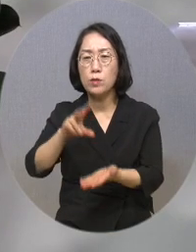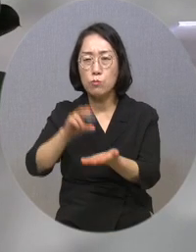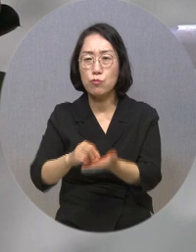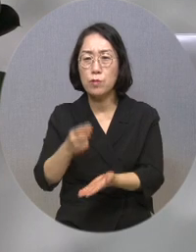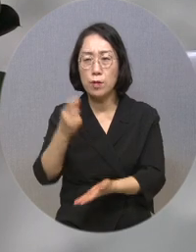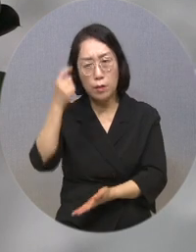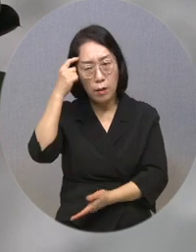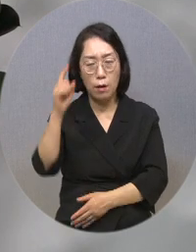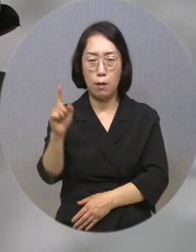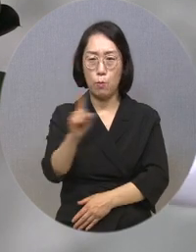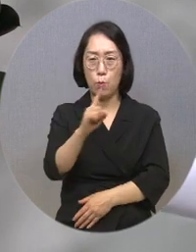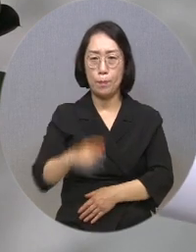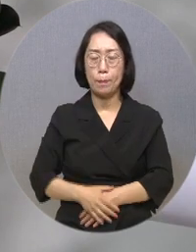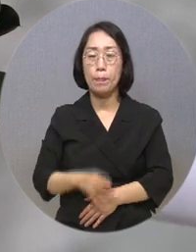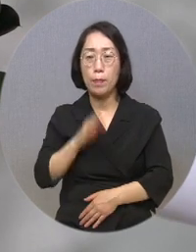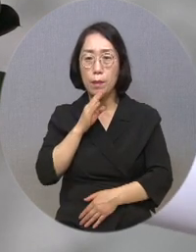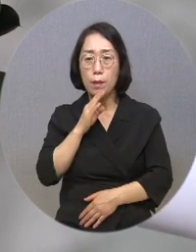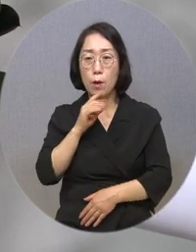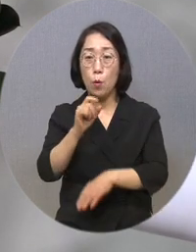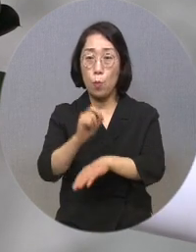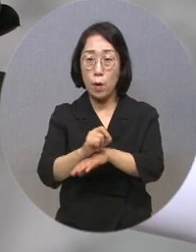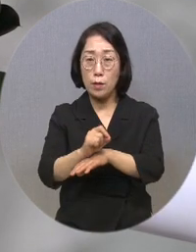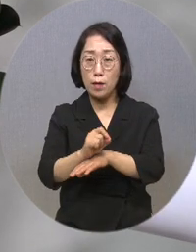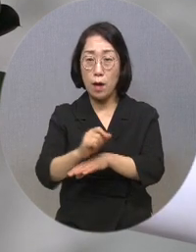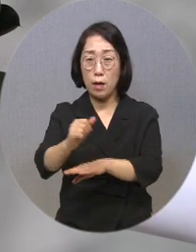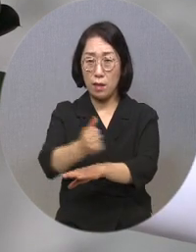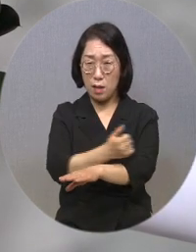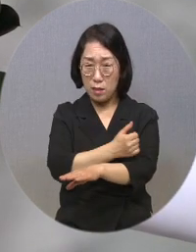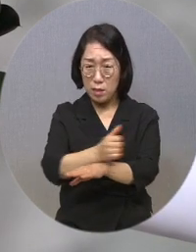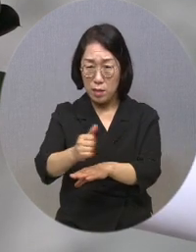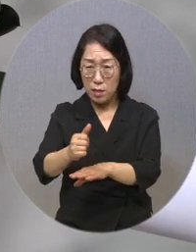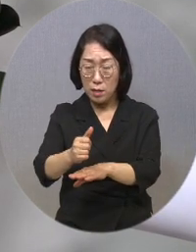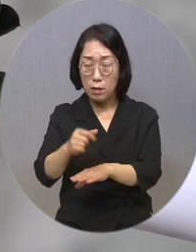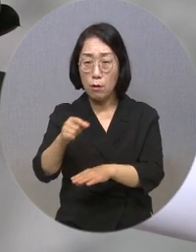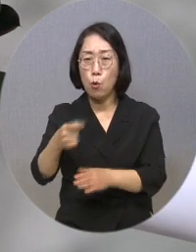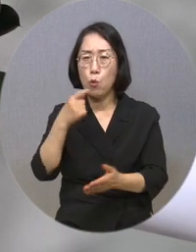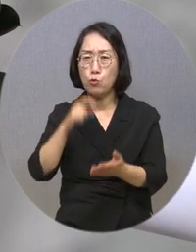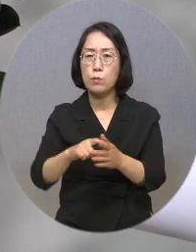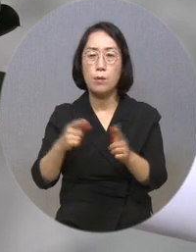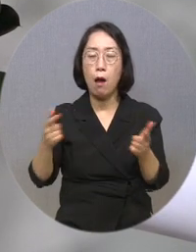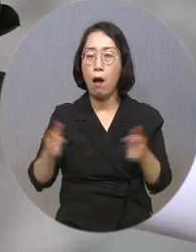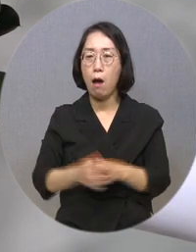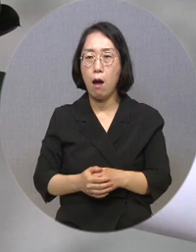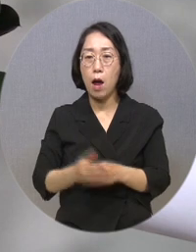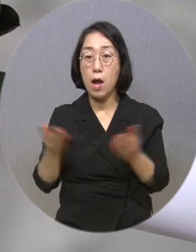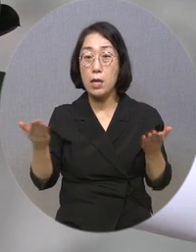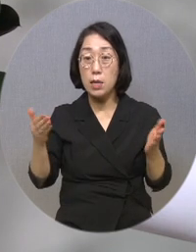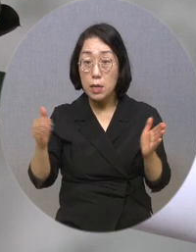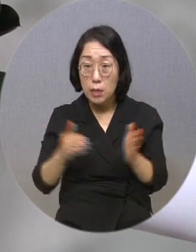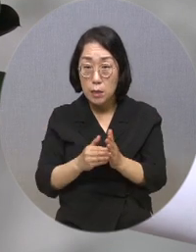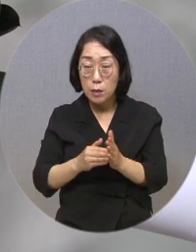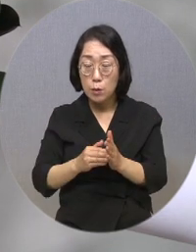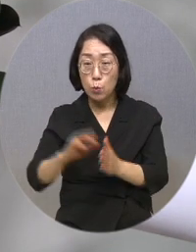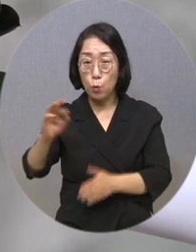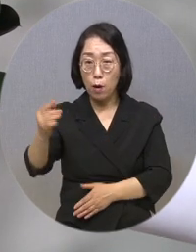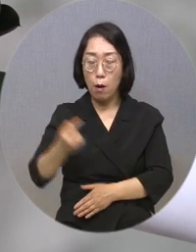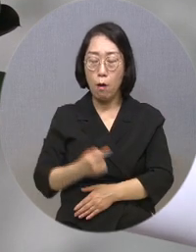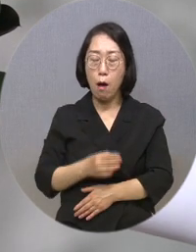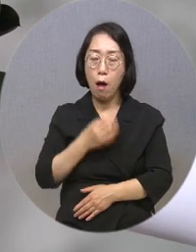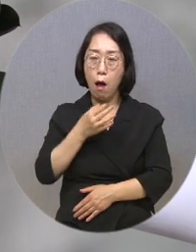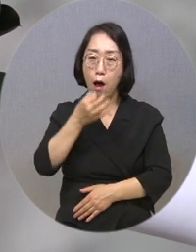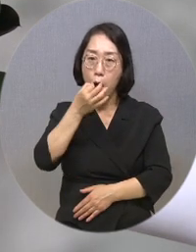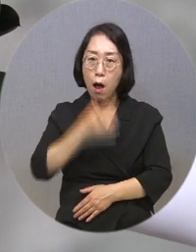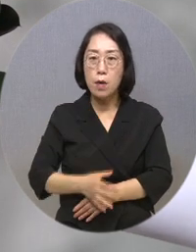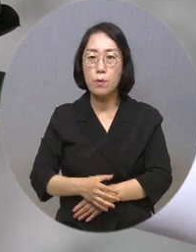실제 출퇴근하는 분들은 정말 출근길과 퇴근길이 지옥길이라고 부릅니다.